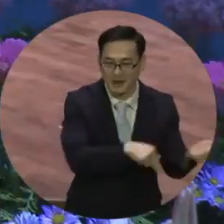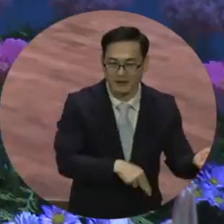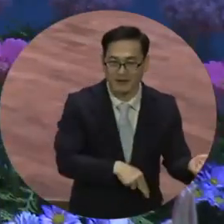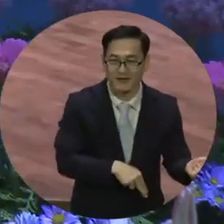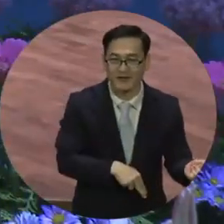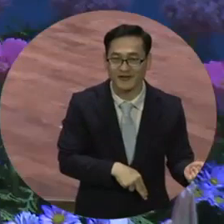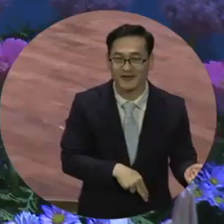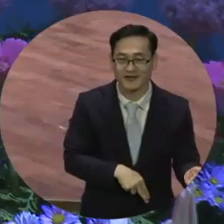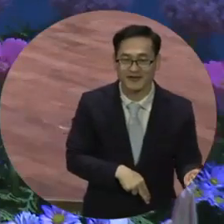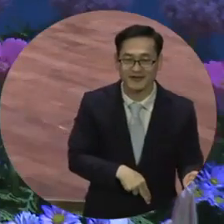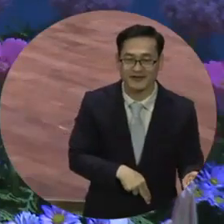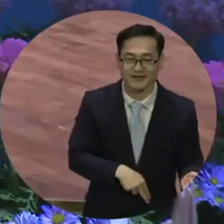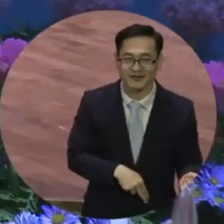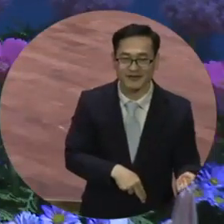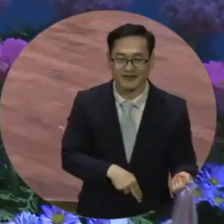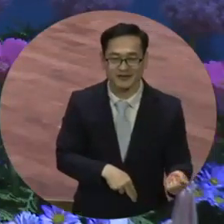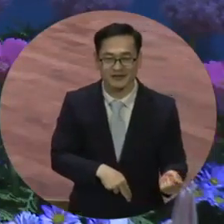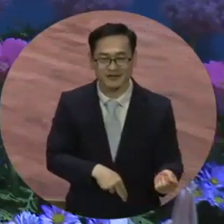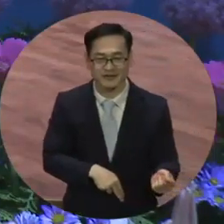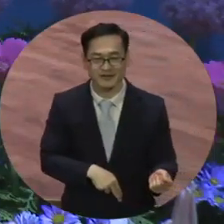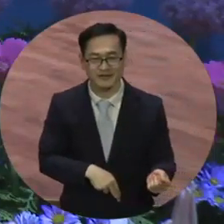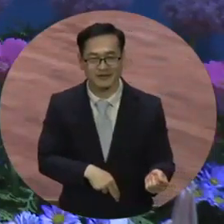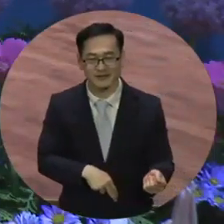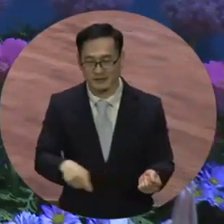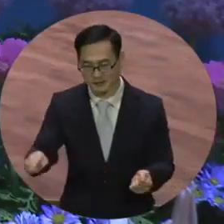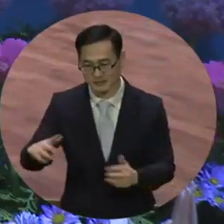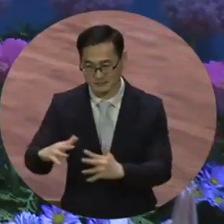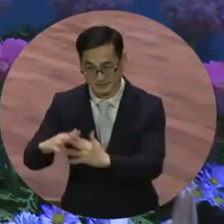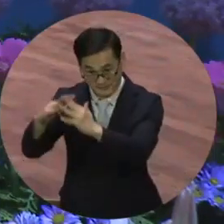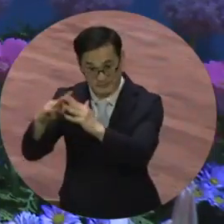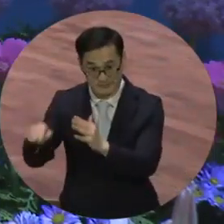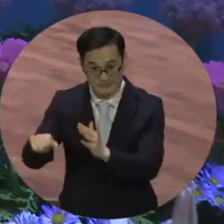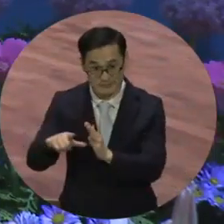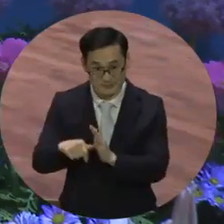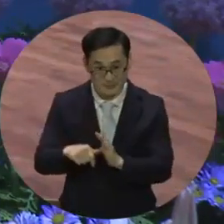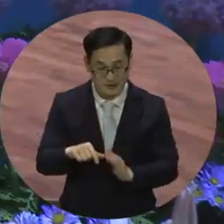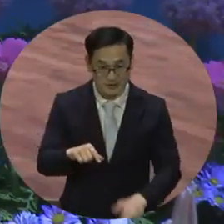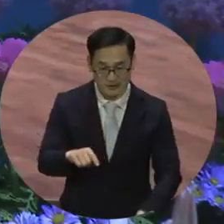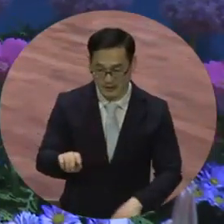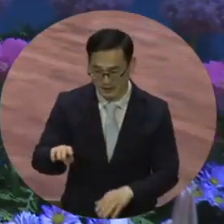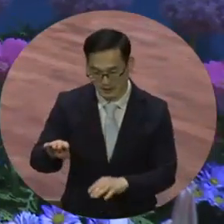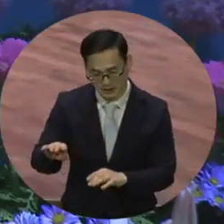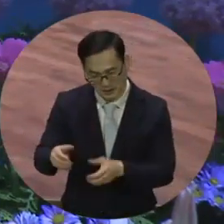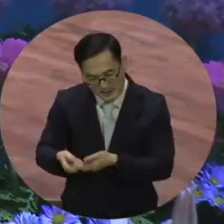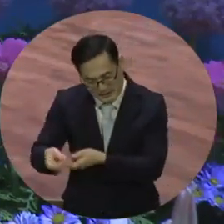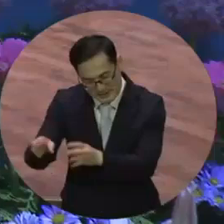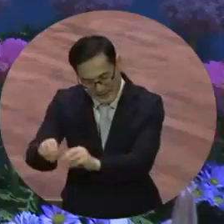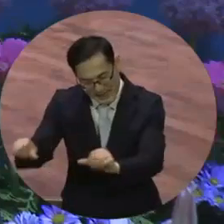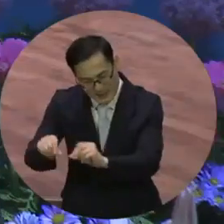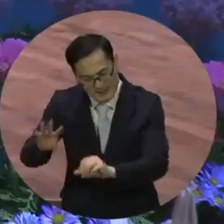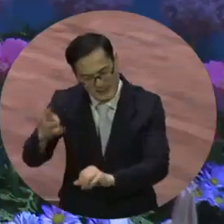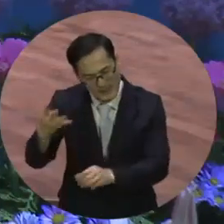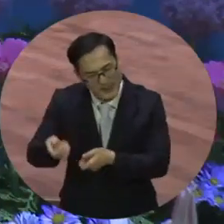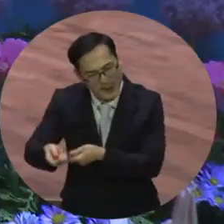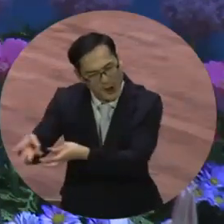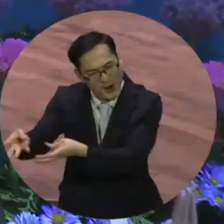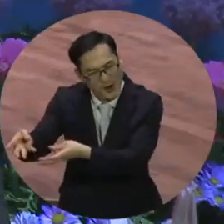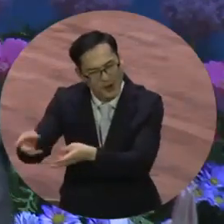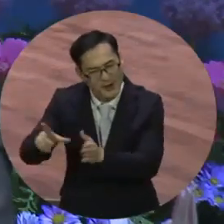계약금이 이때 그 당 3억이었어요. 20억 따고 딱 400평을 샀는데, 저 기퉁이에 400평 이